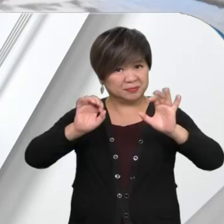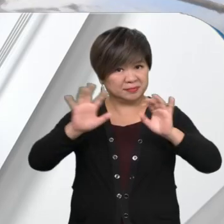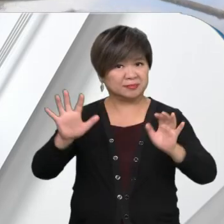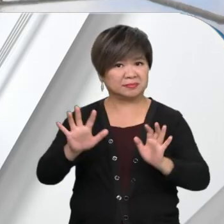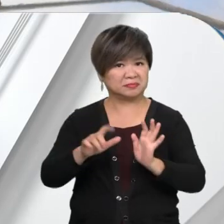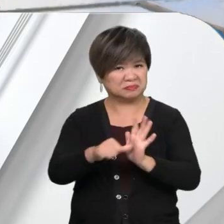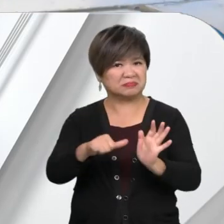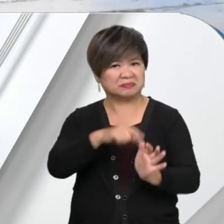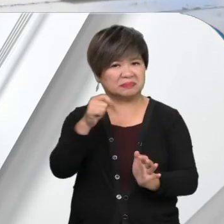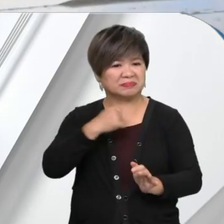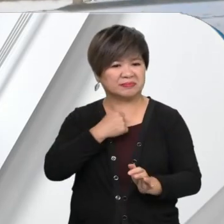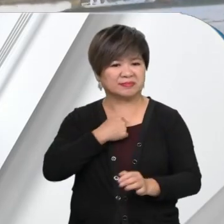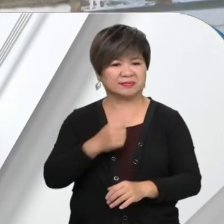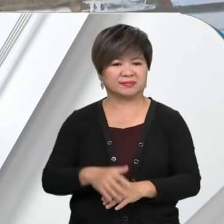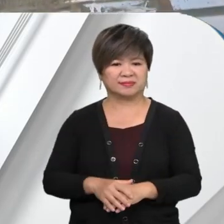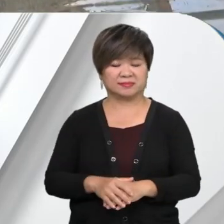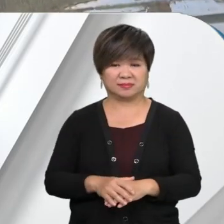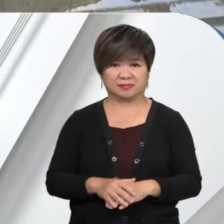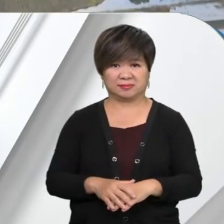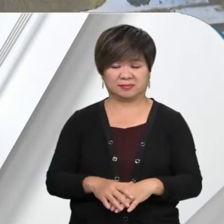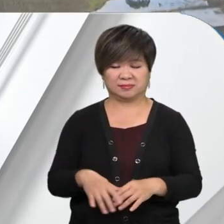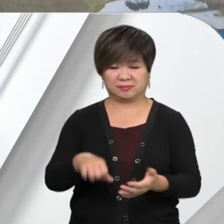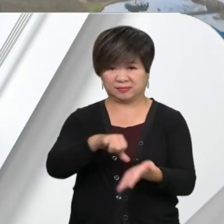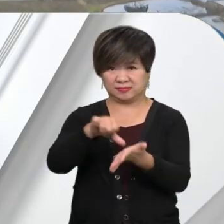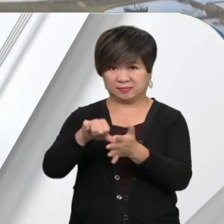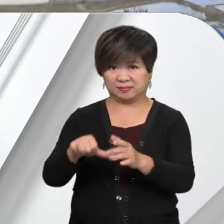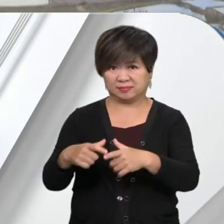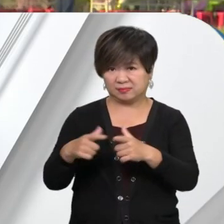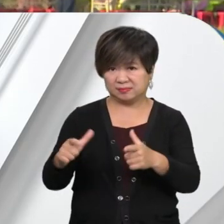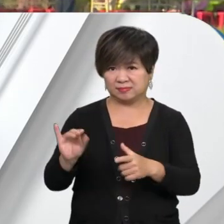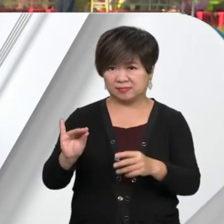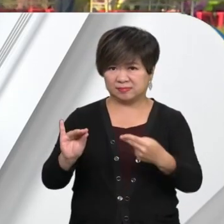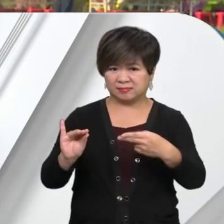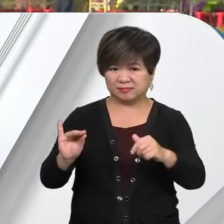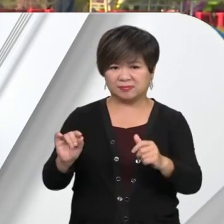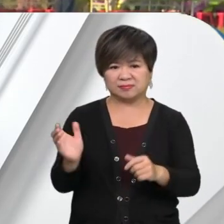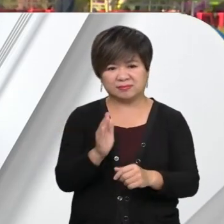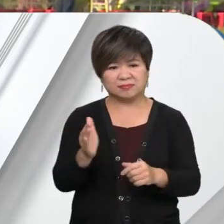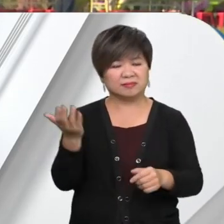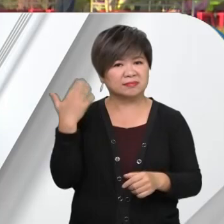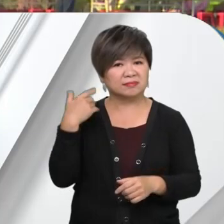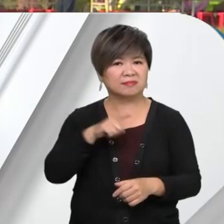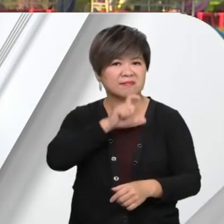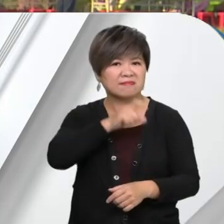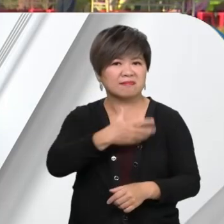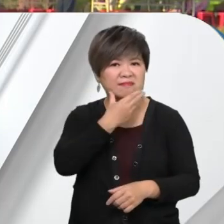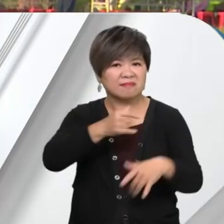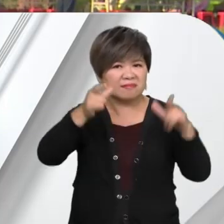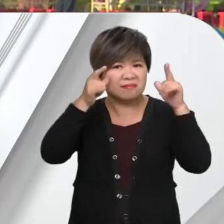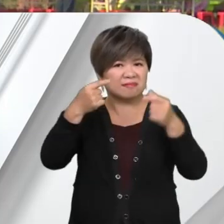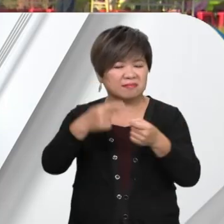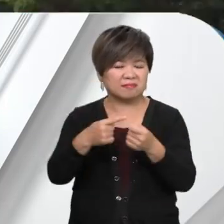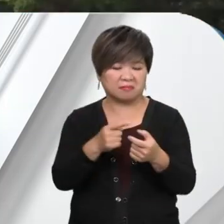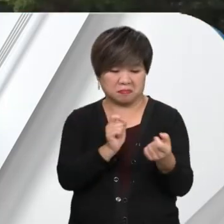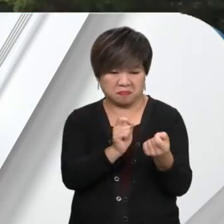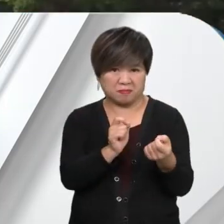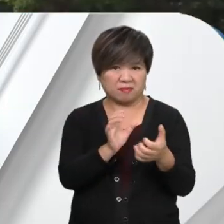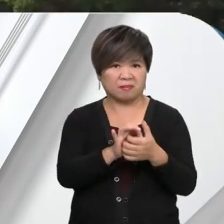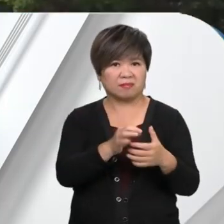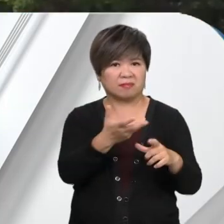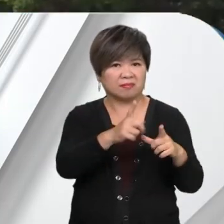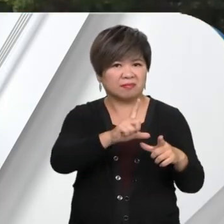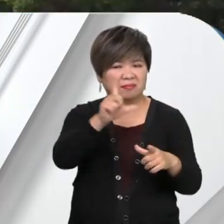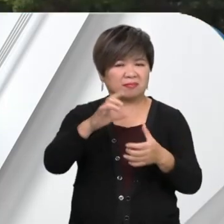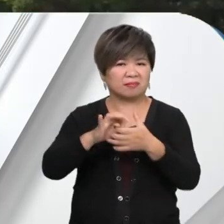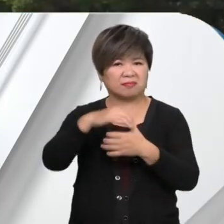地。 生产面积将近1000公顷嘅六亚米，是用福禄米来做共同嘅品牌。沙漠隔壁乡镇紫双米、关山米